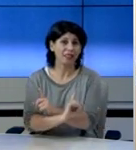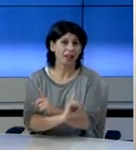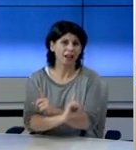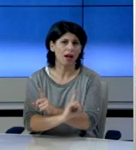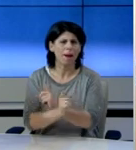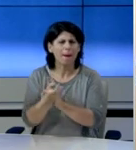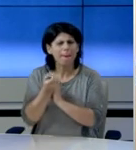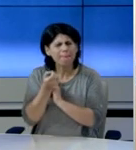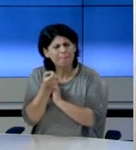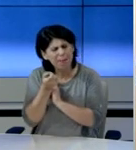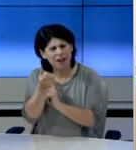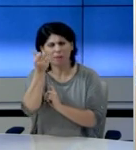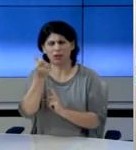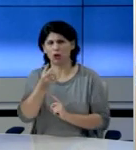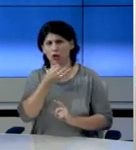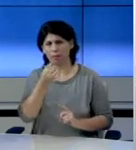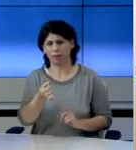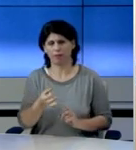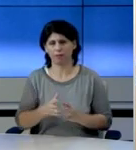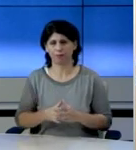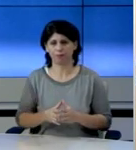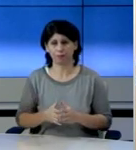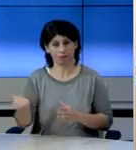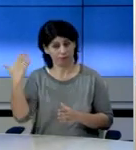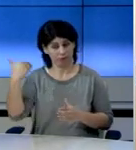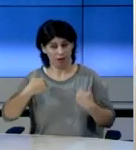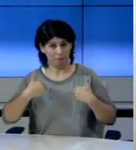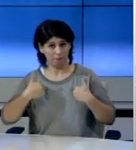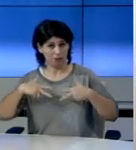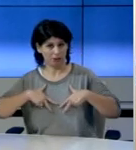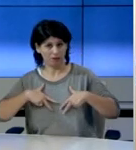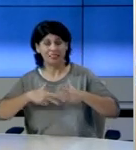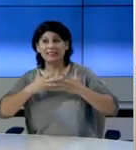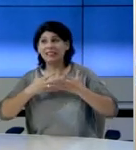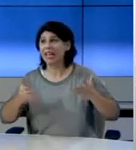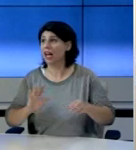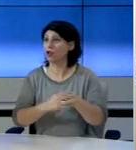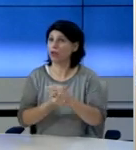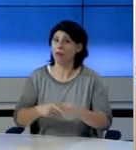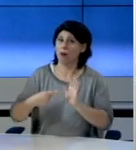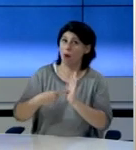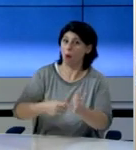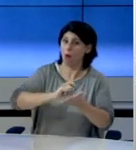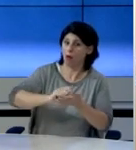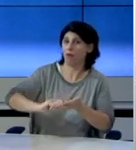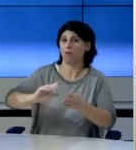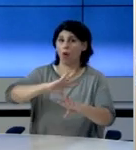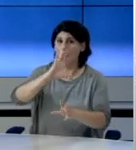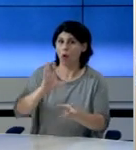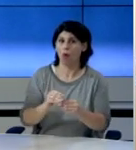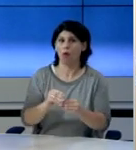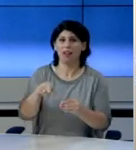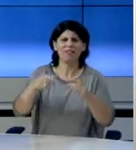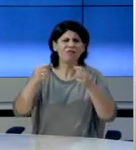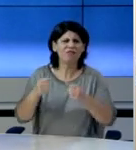την παραμικρή νήξη επί των ημερών μας, που έβρισκαν τεράστιο ενδιαφέρον και προβολή από τα μέσα ενημέρωσης. Ήταν